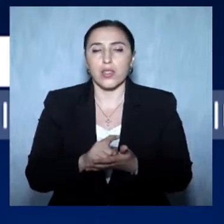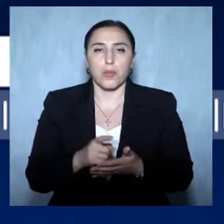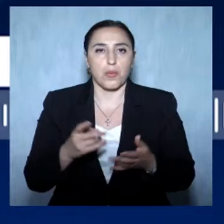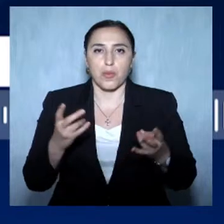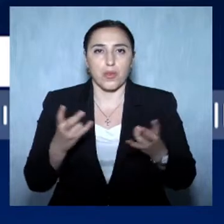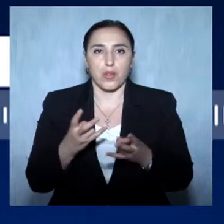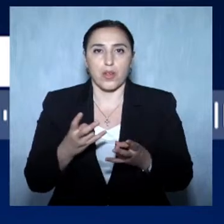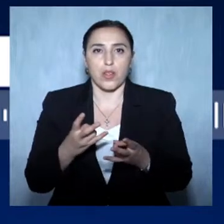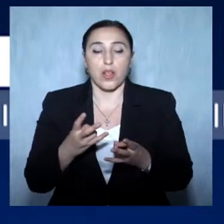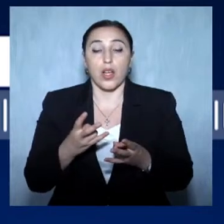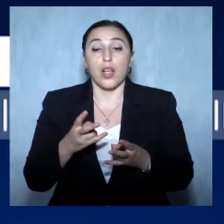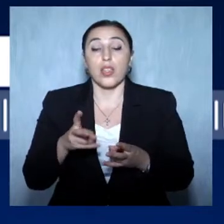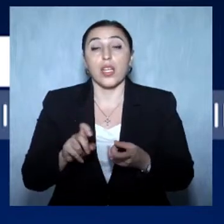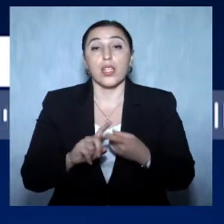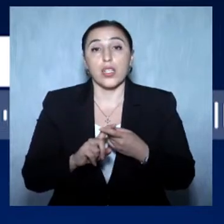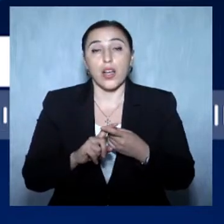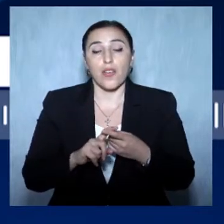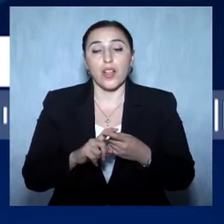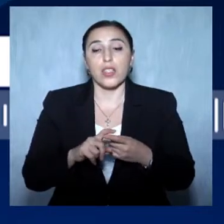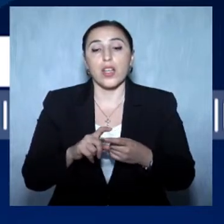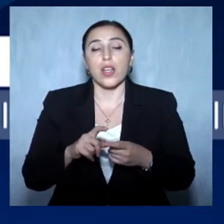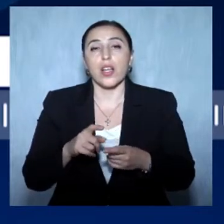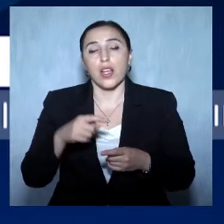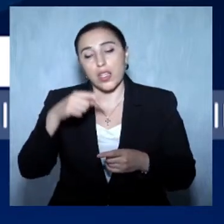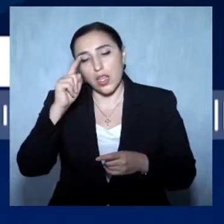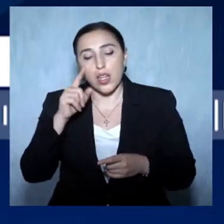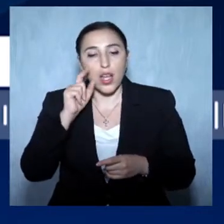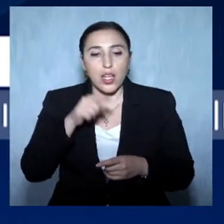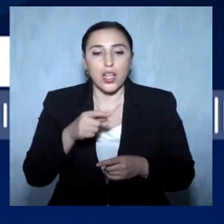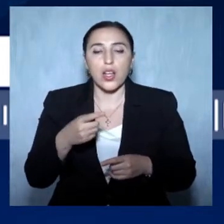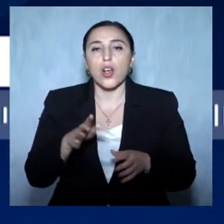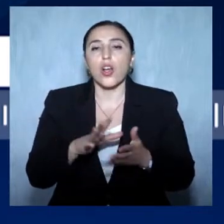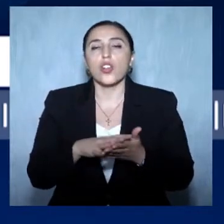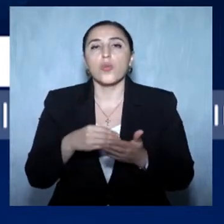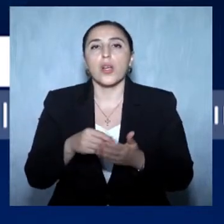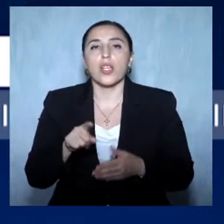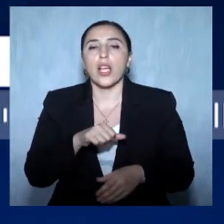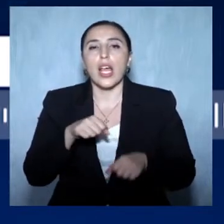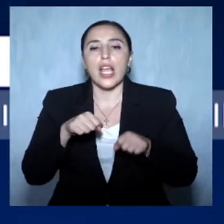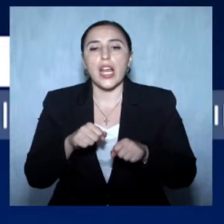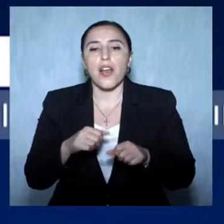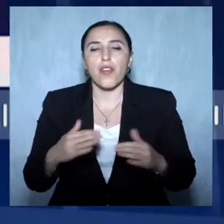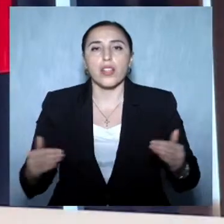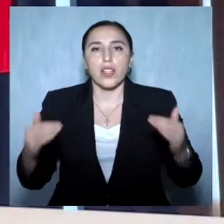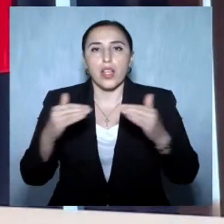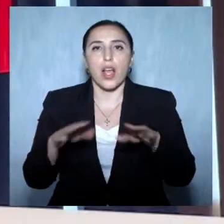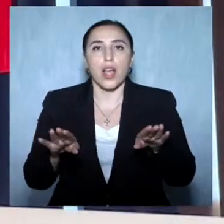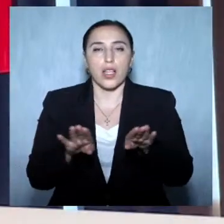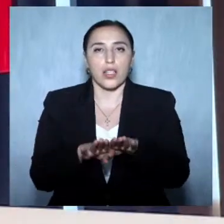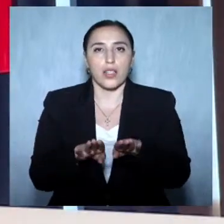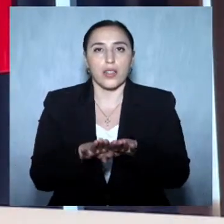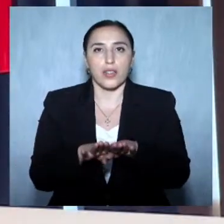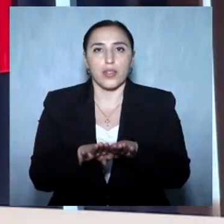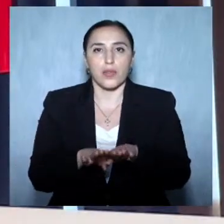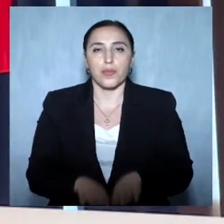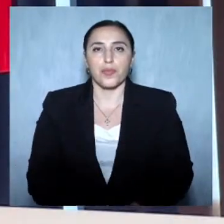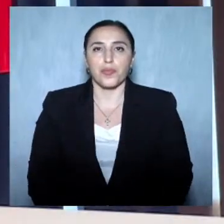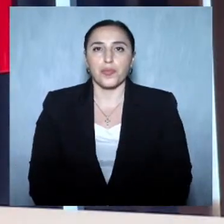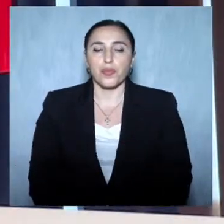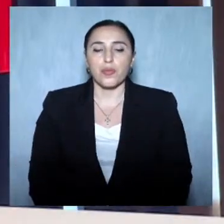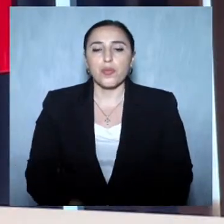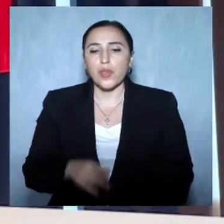եմ աստով չի ժամանակին է բերվետ։ Չի